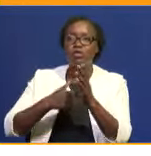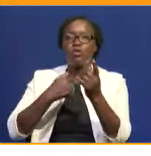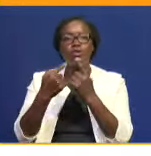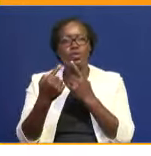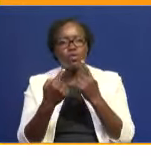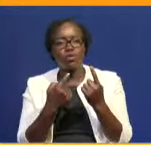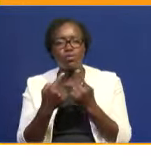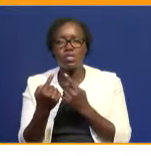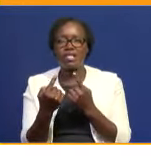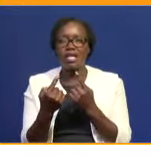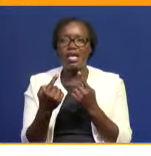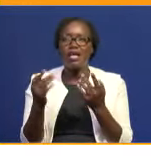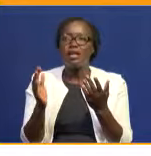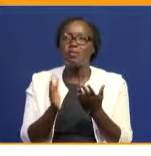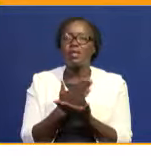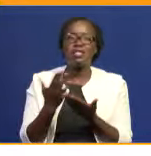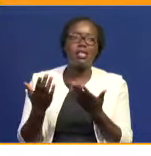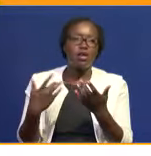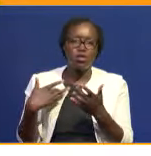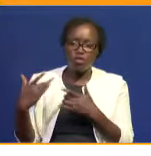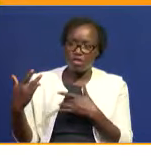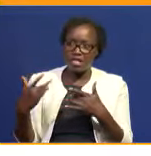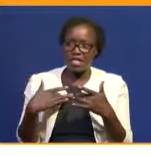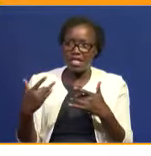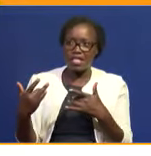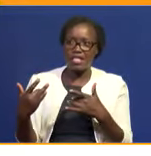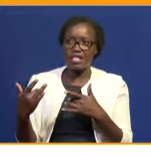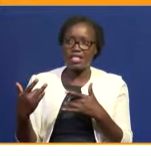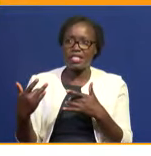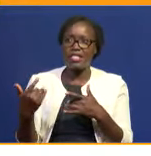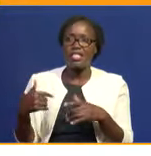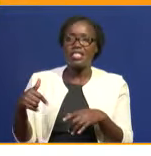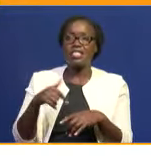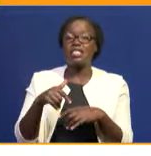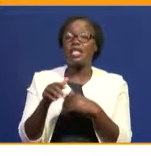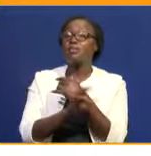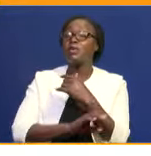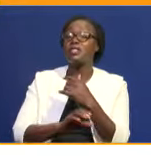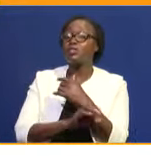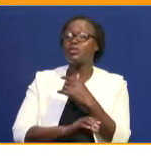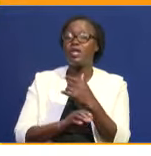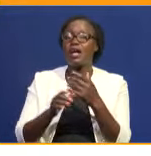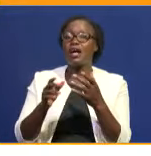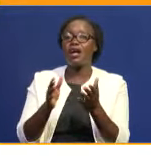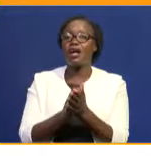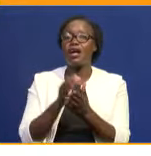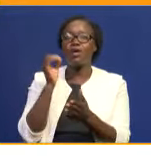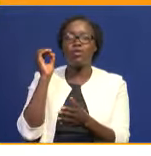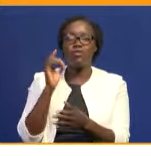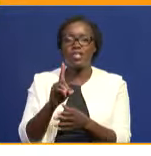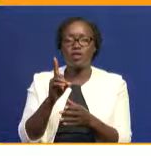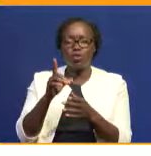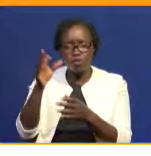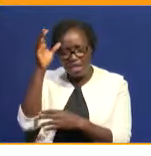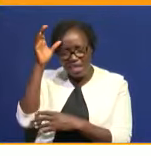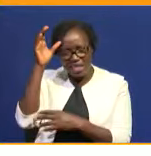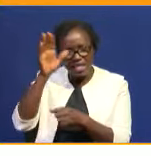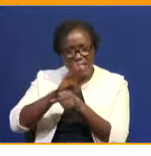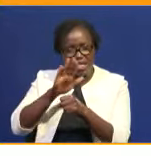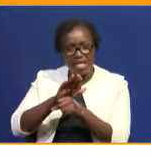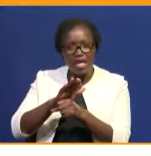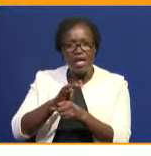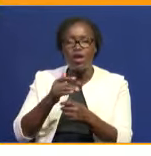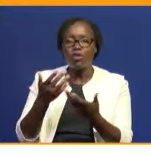tu baadhi ya masuala ambayo tu sisi kama nchi tunapaswa kuyazingatia sana kuhusiana